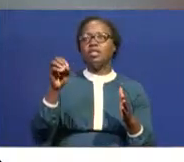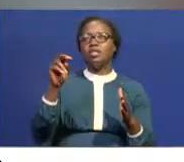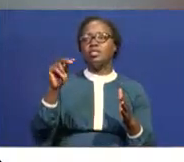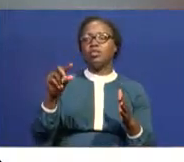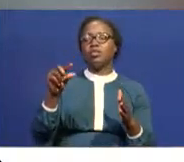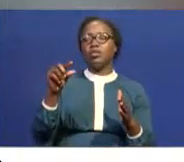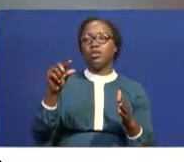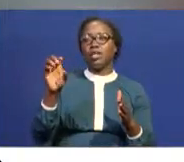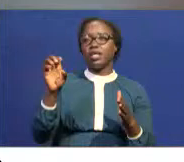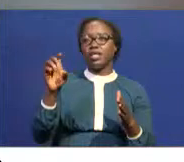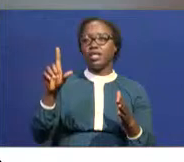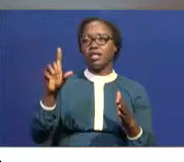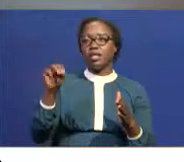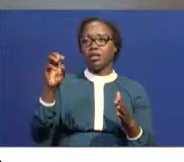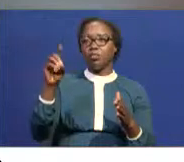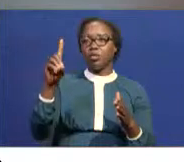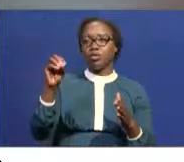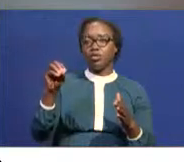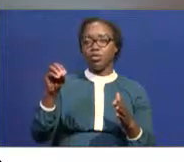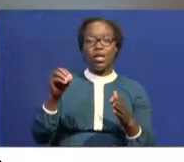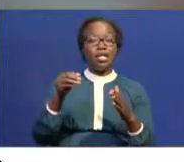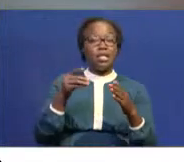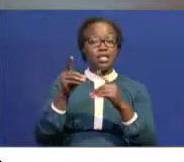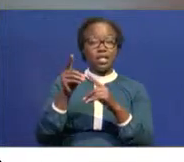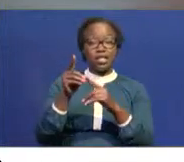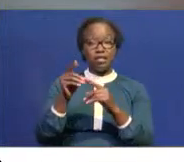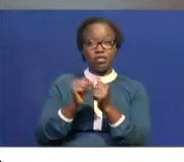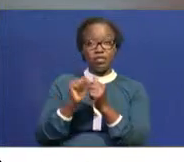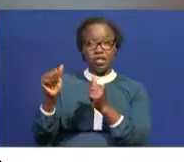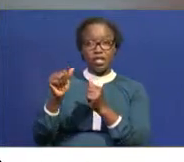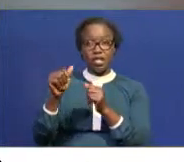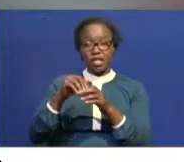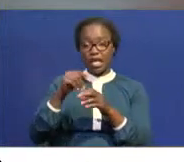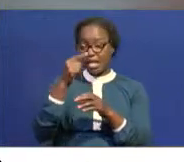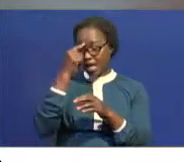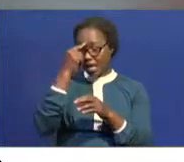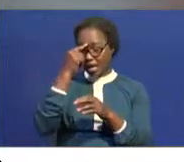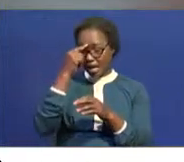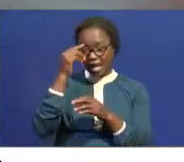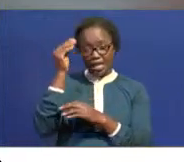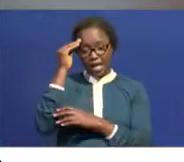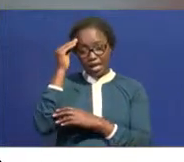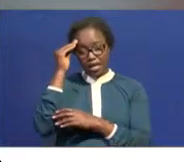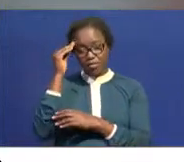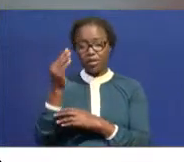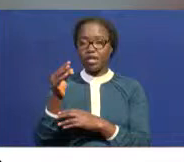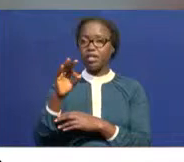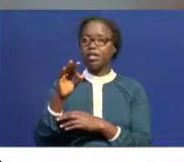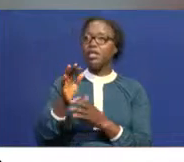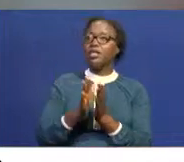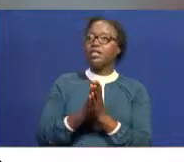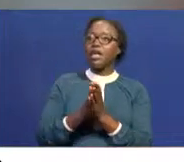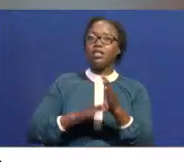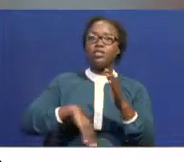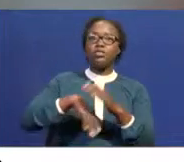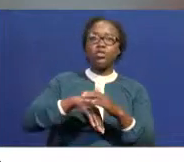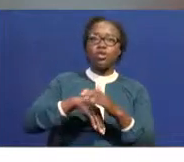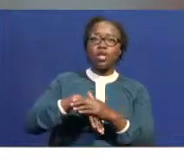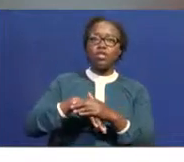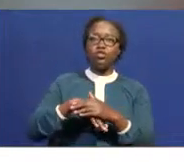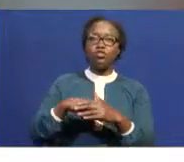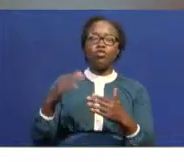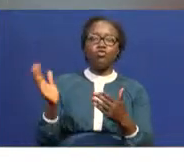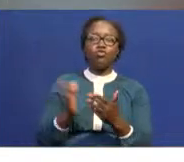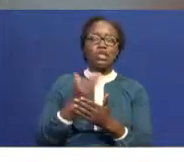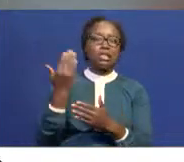tarehe 15 hadi 28 mwezi huu katika ukumbi wa Aga Khan Academy. Kwingineko, FIFA Best ndio mabingwa mashindano ya soka ya kukabiliana na